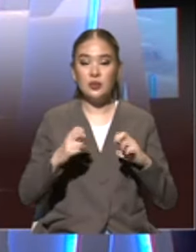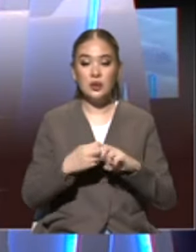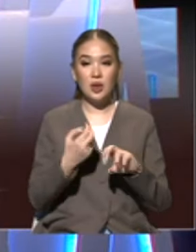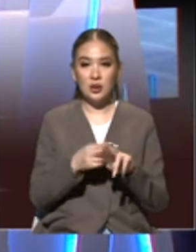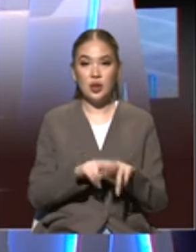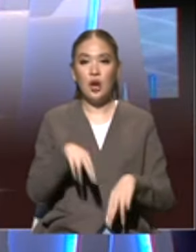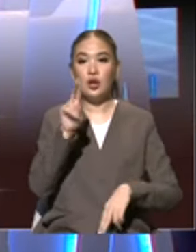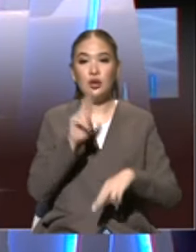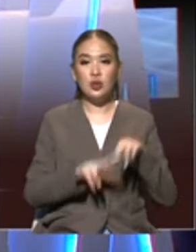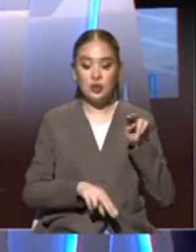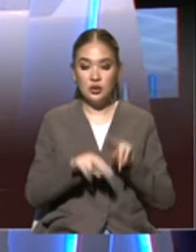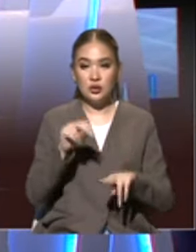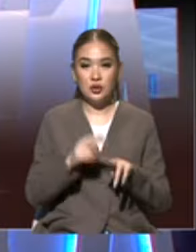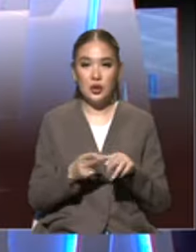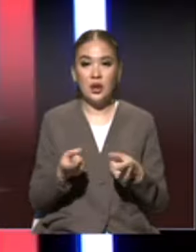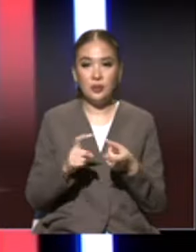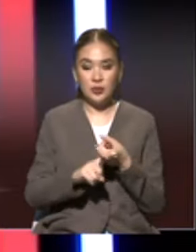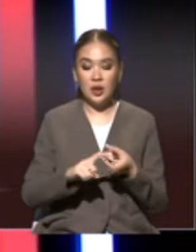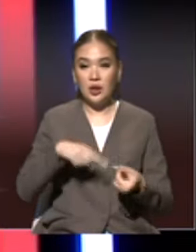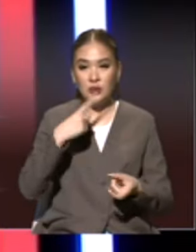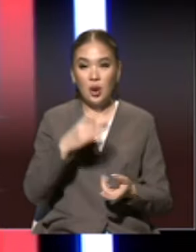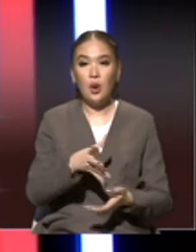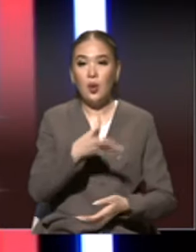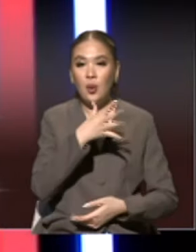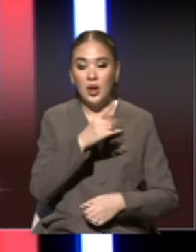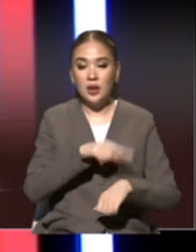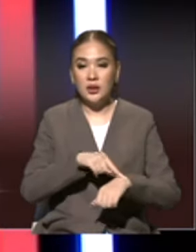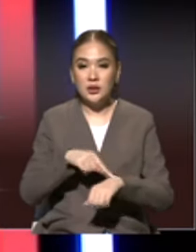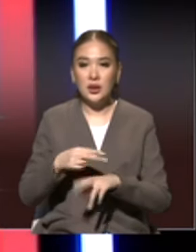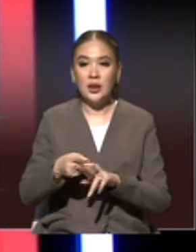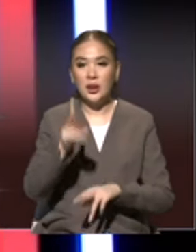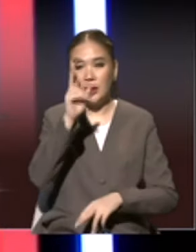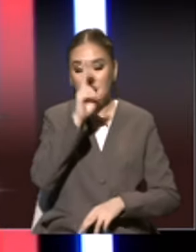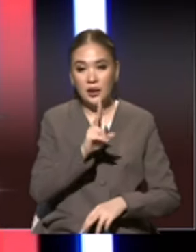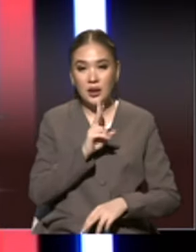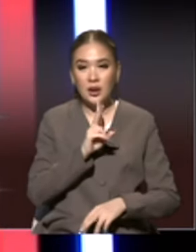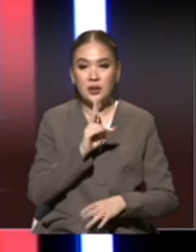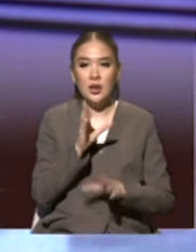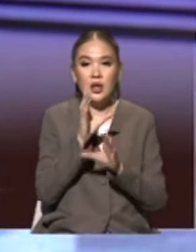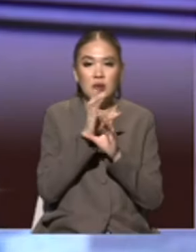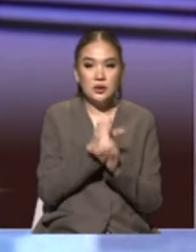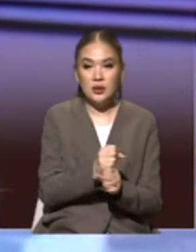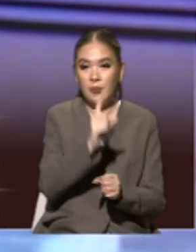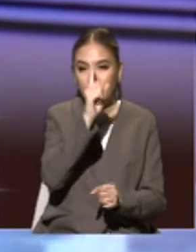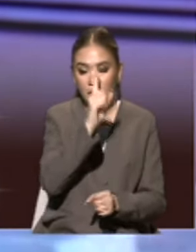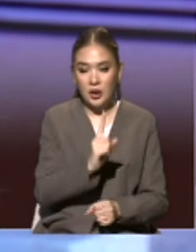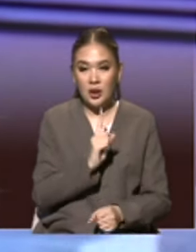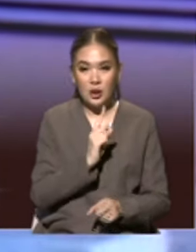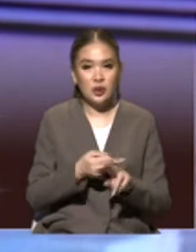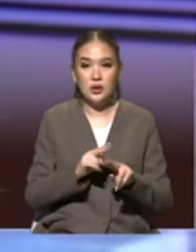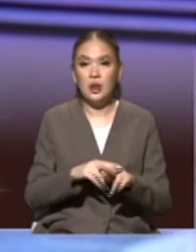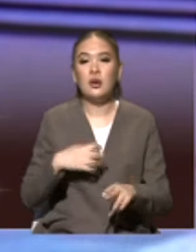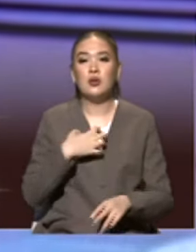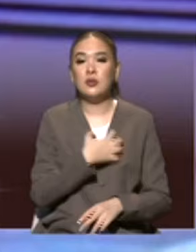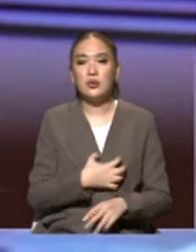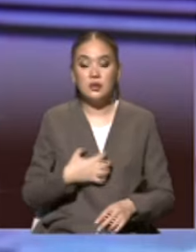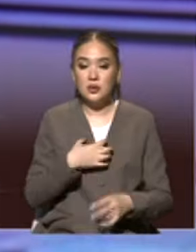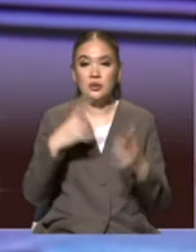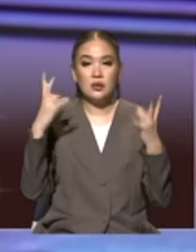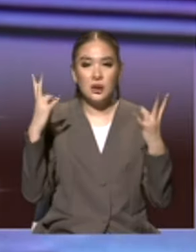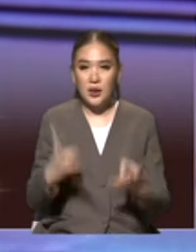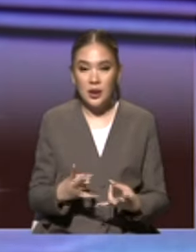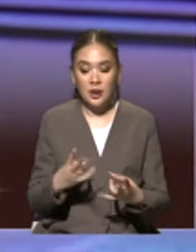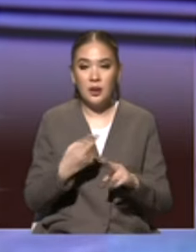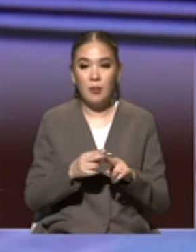отырсам, құрылыс мәселесіне келгенде уақытты екі айдан бір айға қарай қысқарту мәселесі. Ол өте керек, өйткені ол мынау жылжымайтын